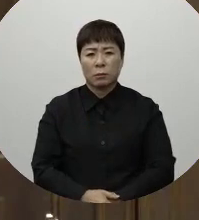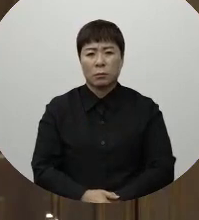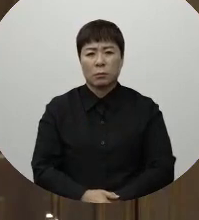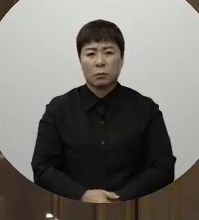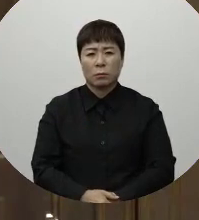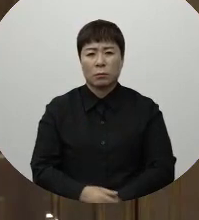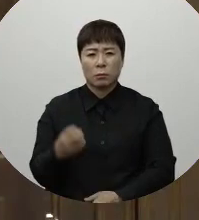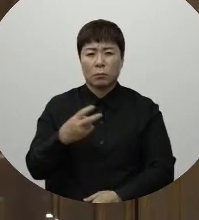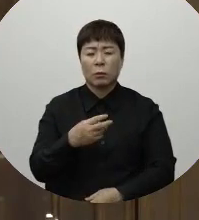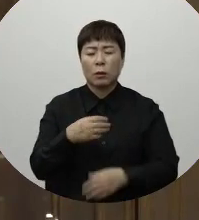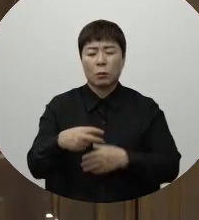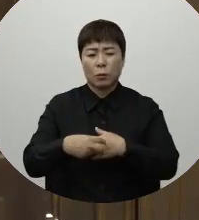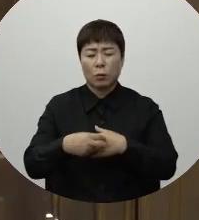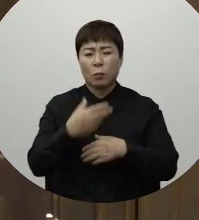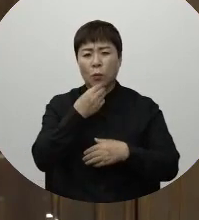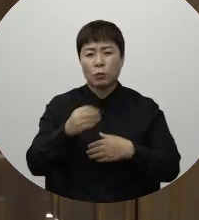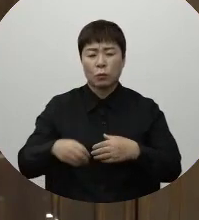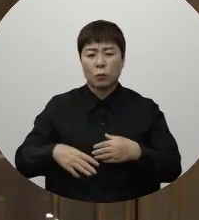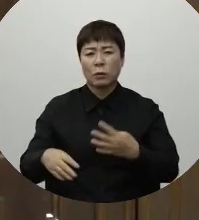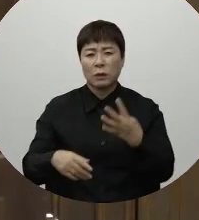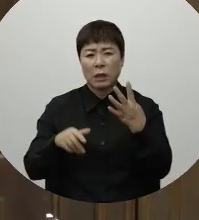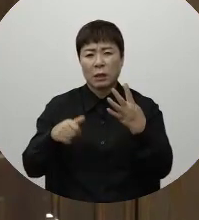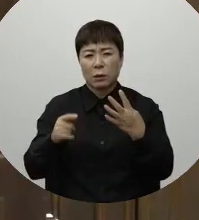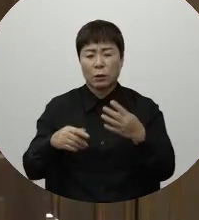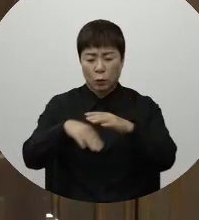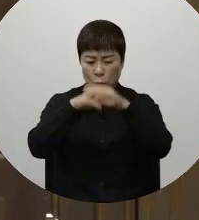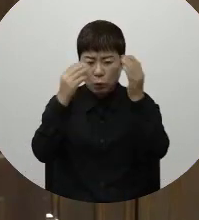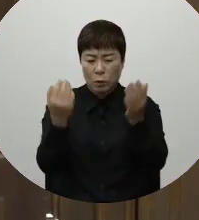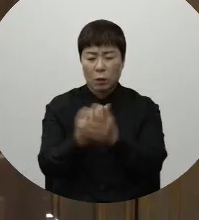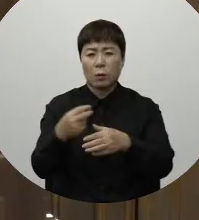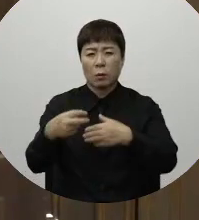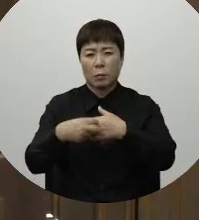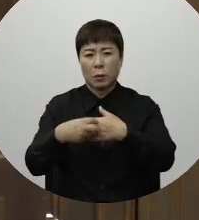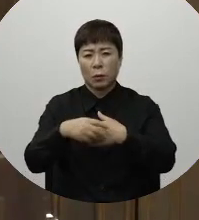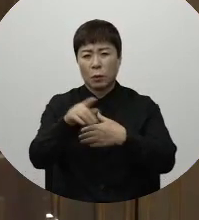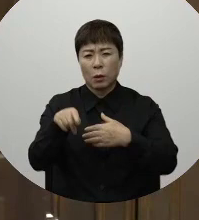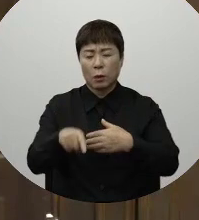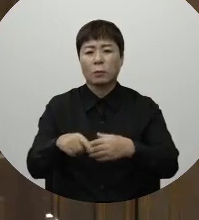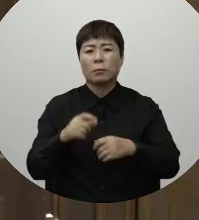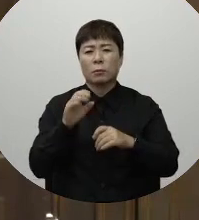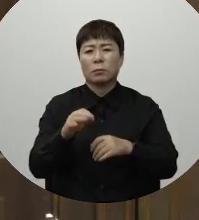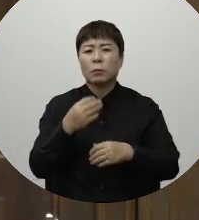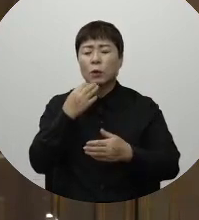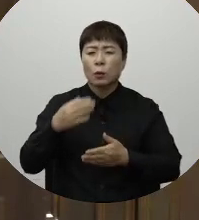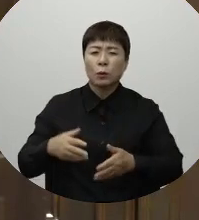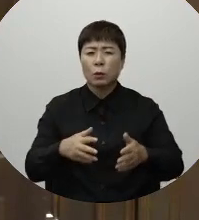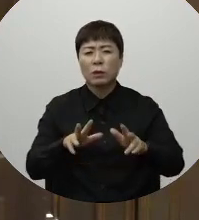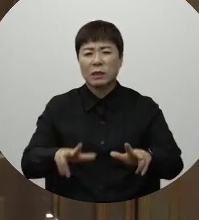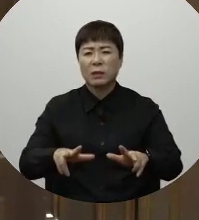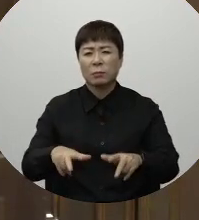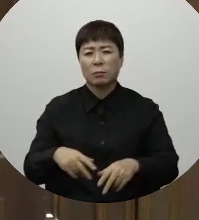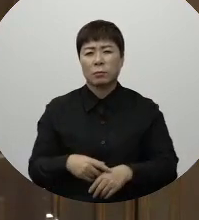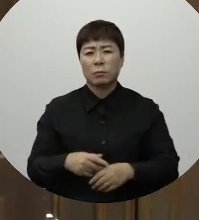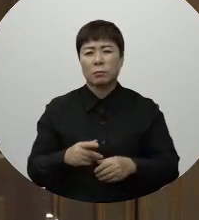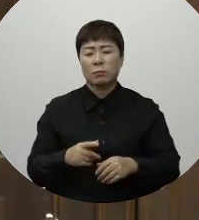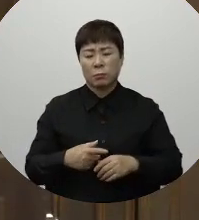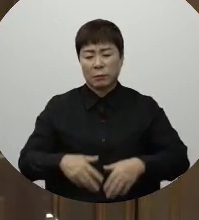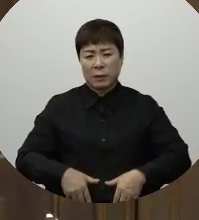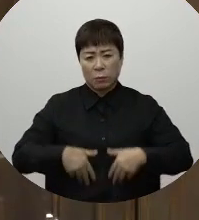또한 보건복지부의 제4기 상급 종합병원 지정 현황을 보더라도 경기도는 현재 남부권의